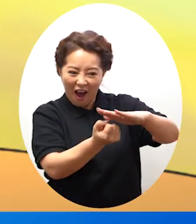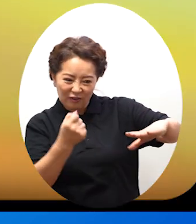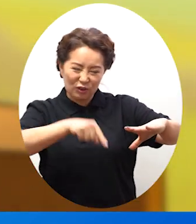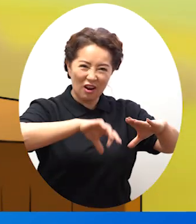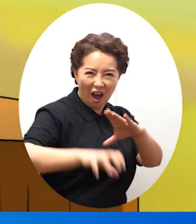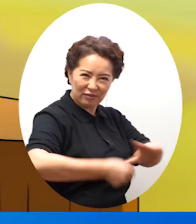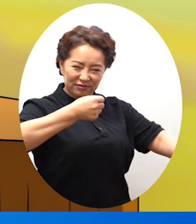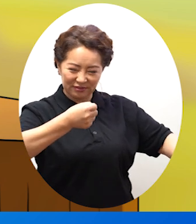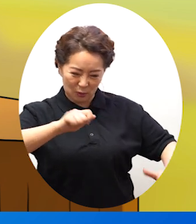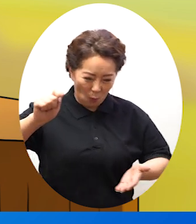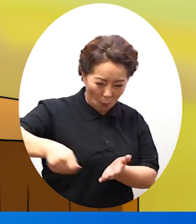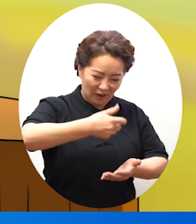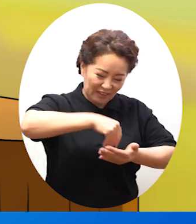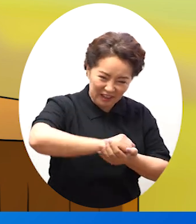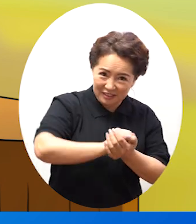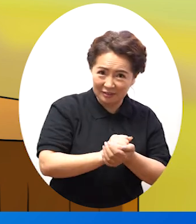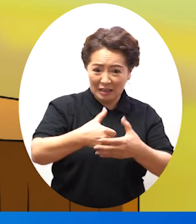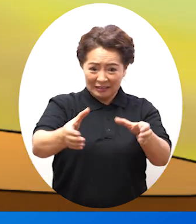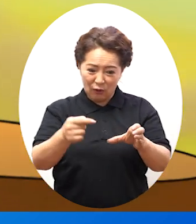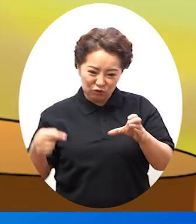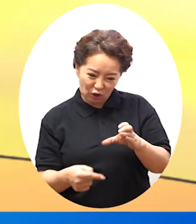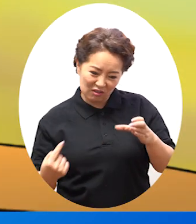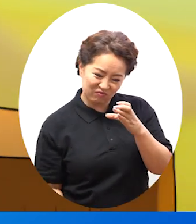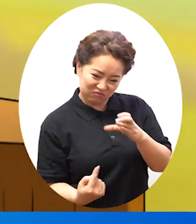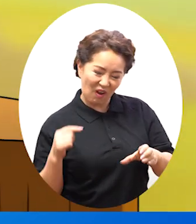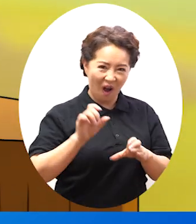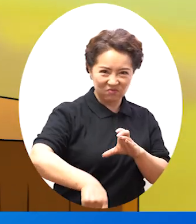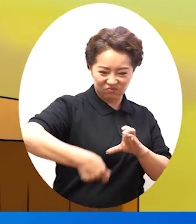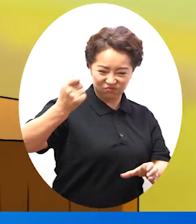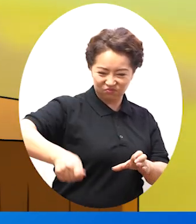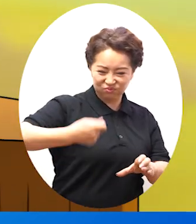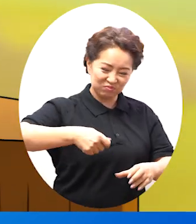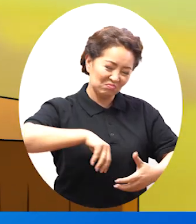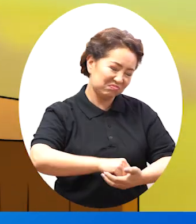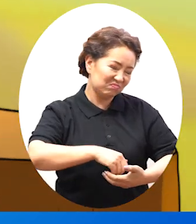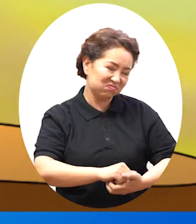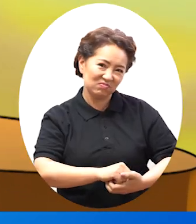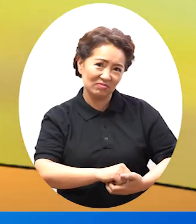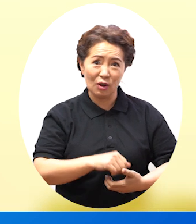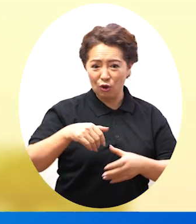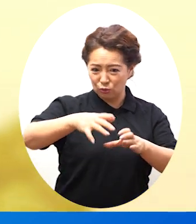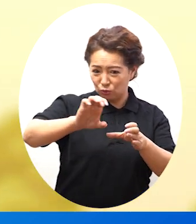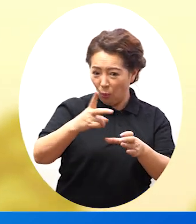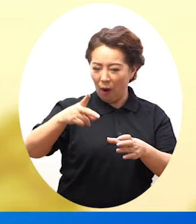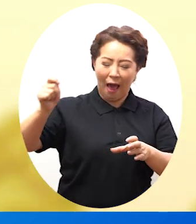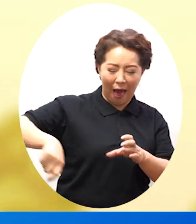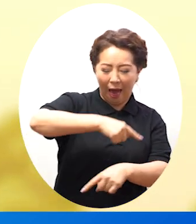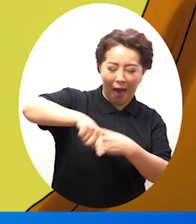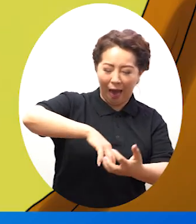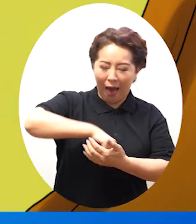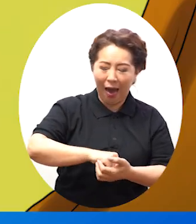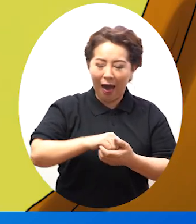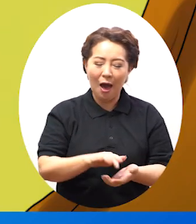Авдрын ёроолоос авсан, атдаг гурлаар хийсэн, савны ёроолоос авсан, шанаг гурлаар хийсэн, өрөмтэй сүгээр